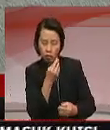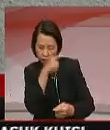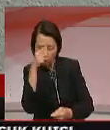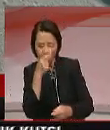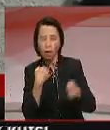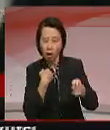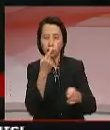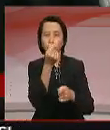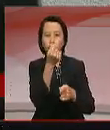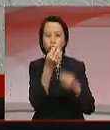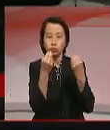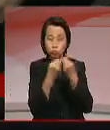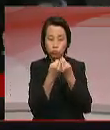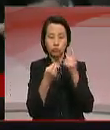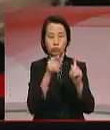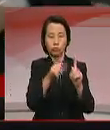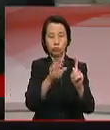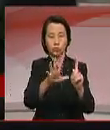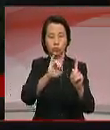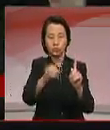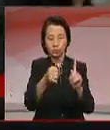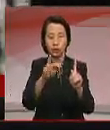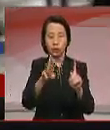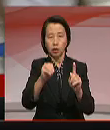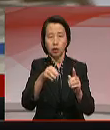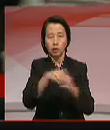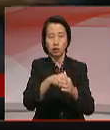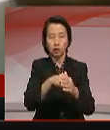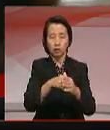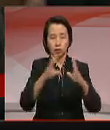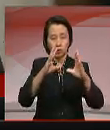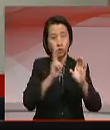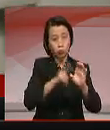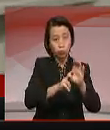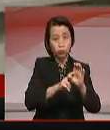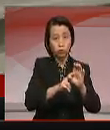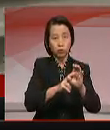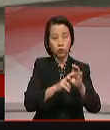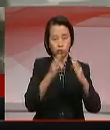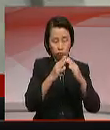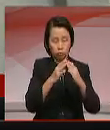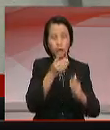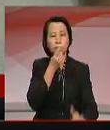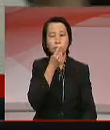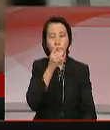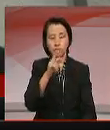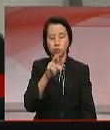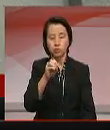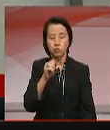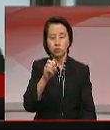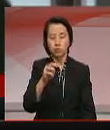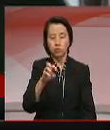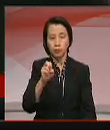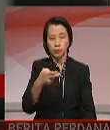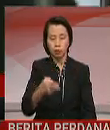waktu Nights berjumlah 15 juta Ringgit di tepi sofa ruang tamu Datin virus mah katanya